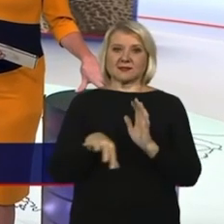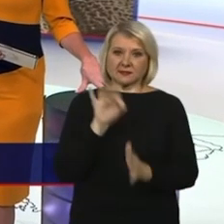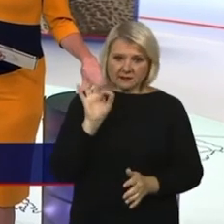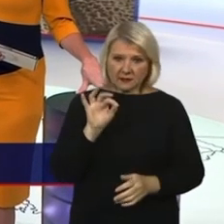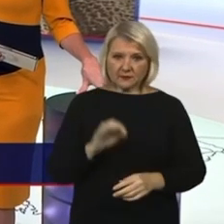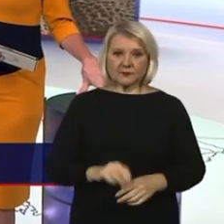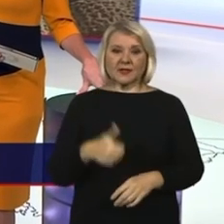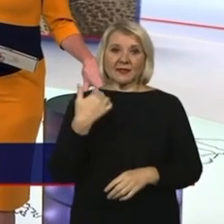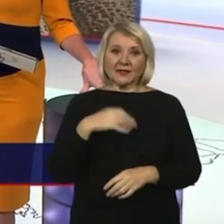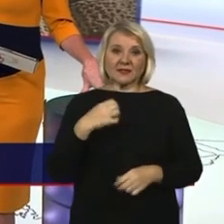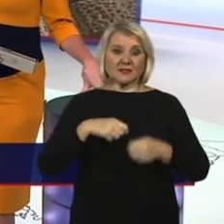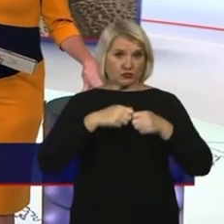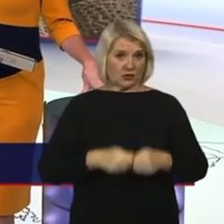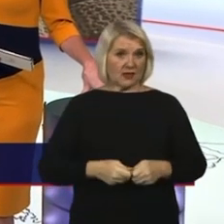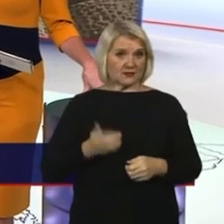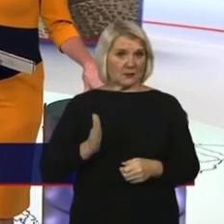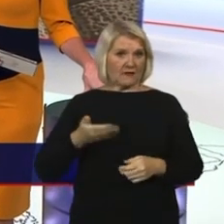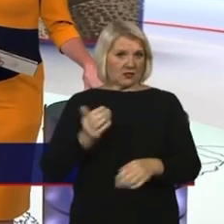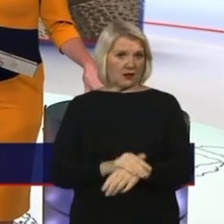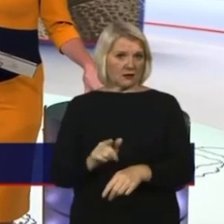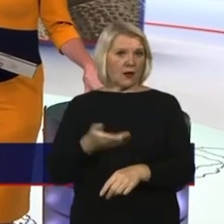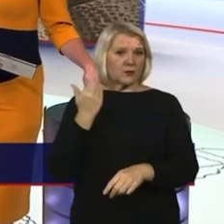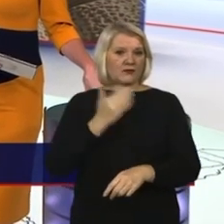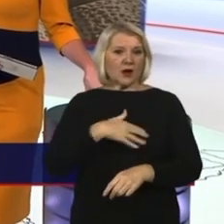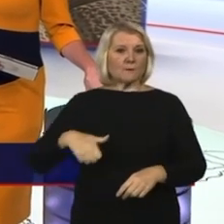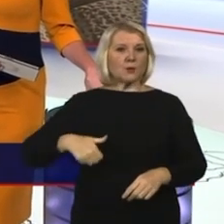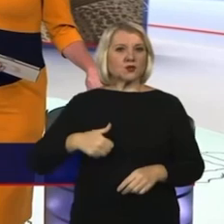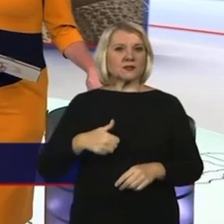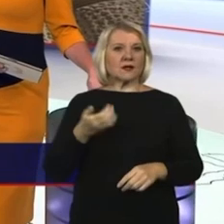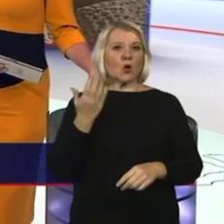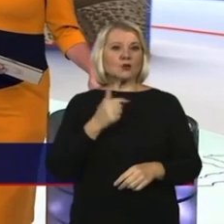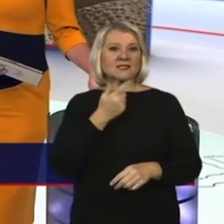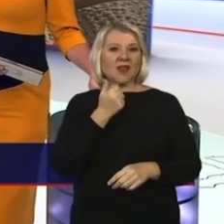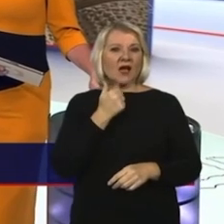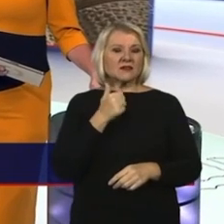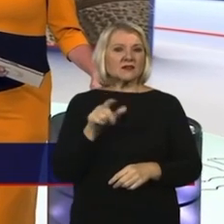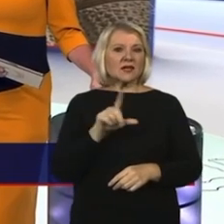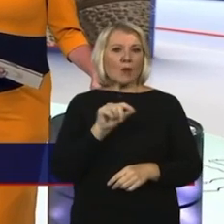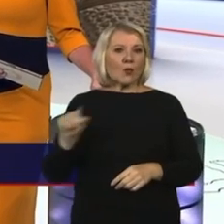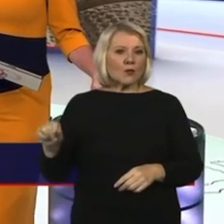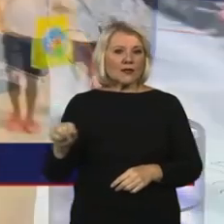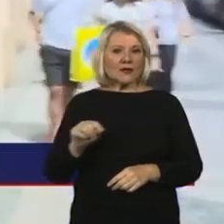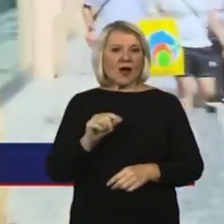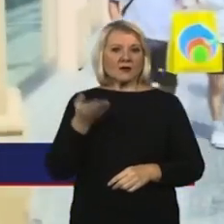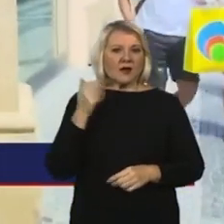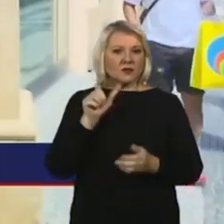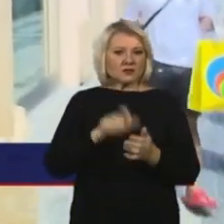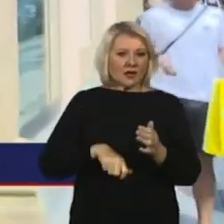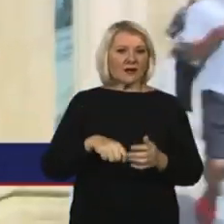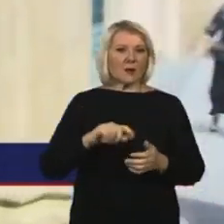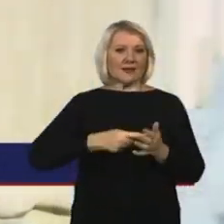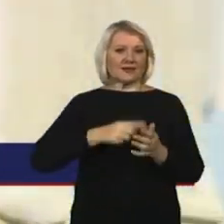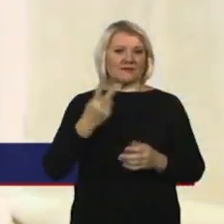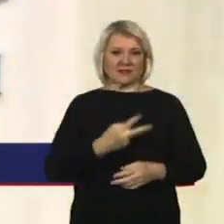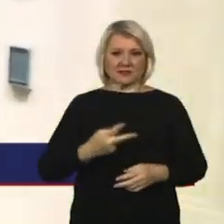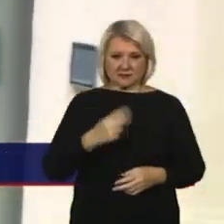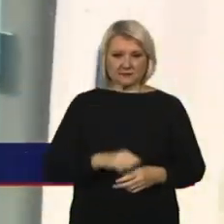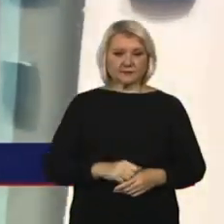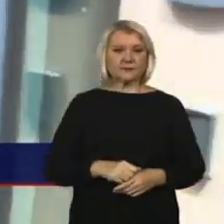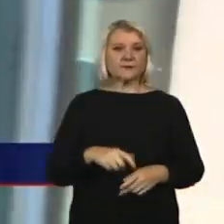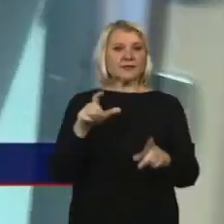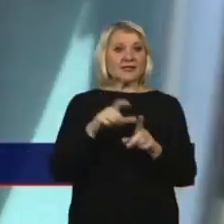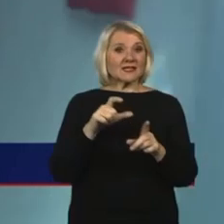zůstal jediný člen správní rady, bývalý poslanec za Sládkovy republikány Petr Vrzáň. Diversity Capital,